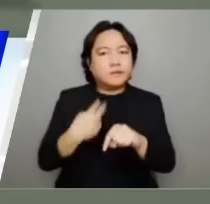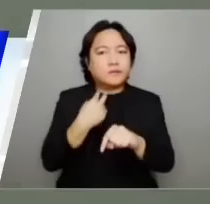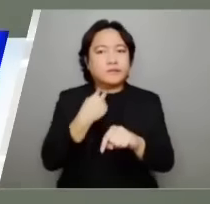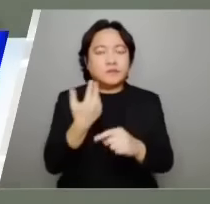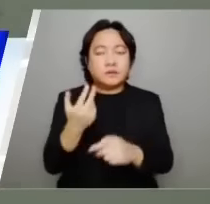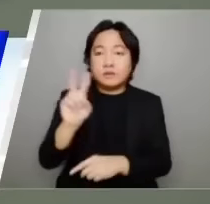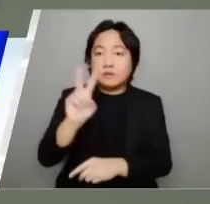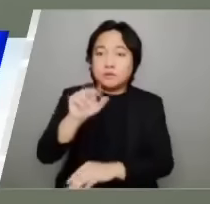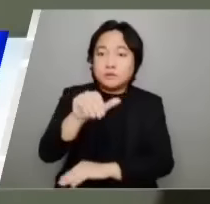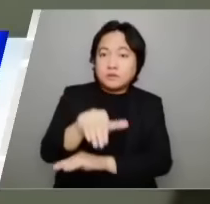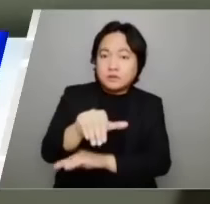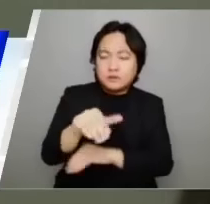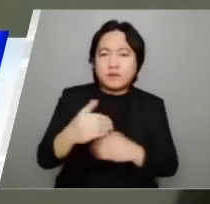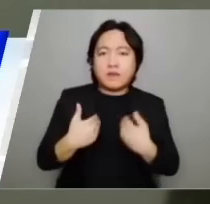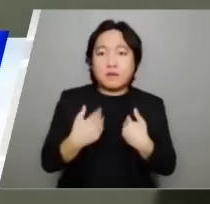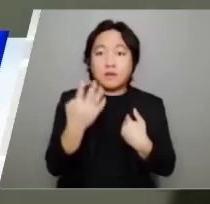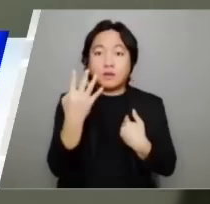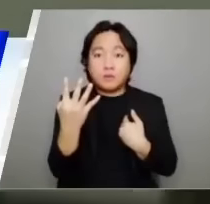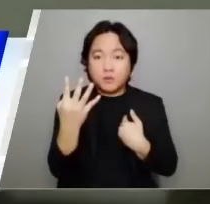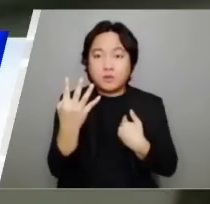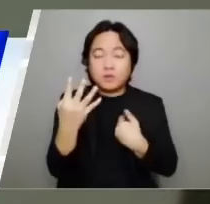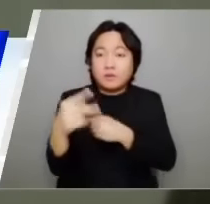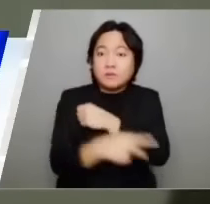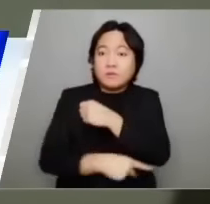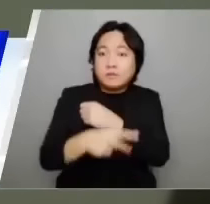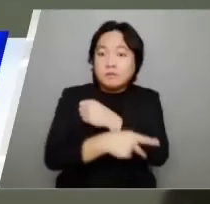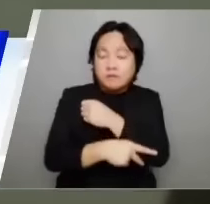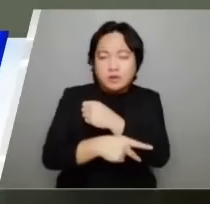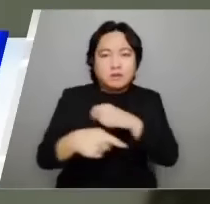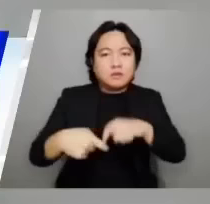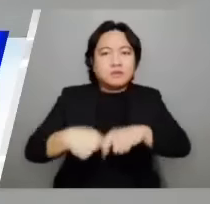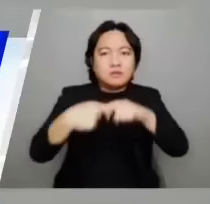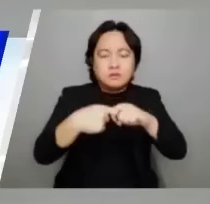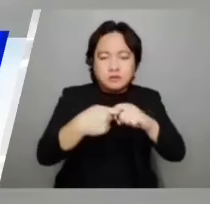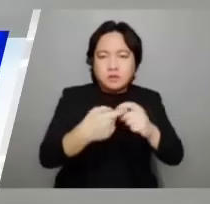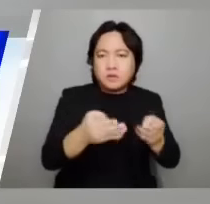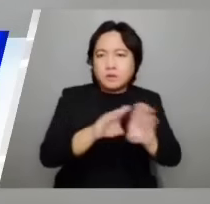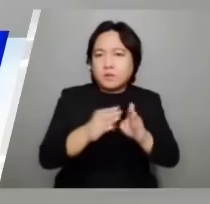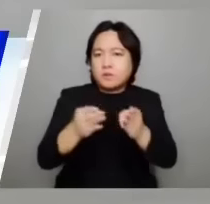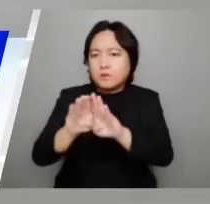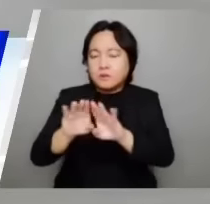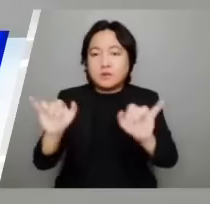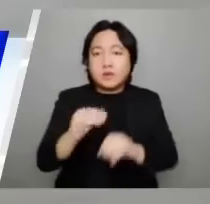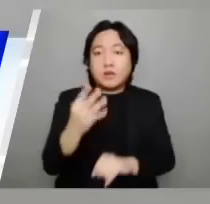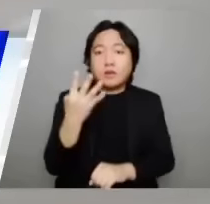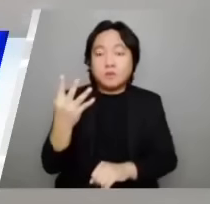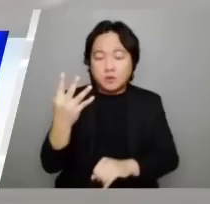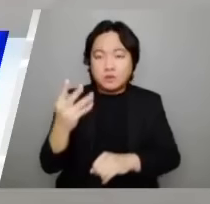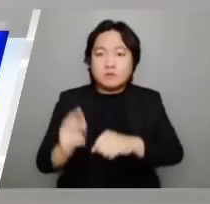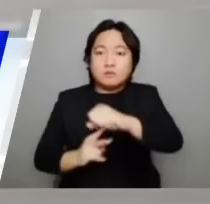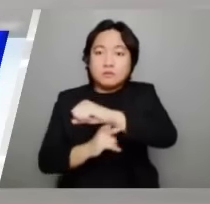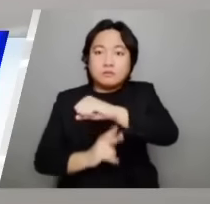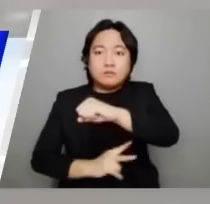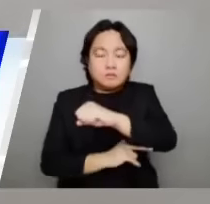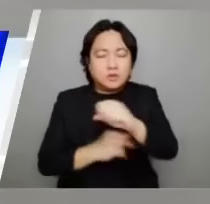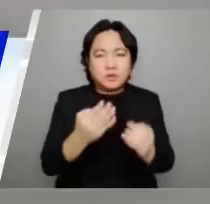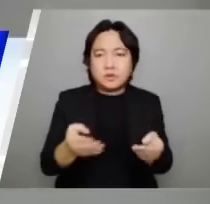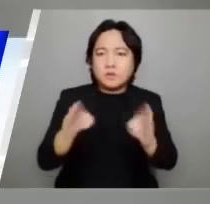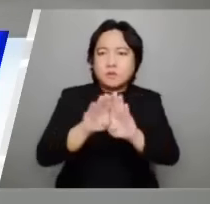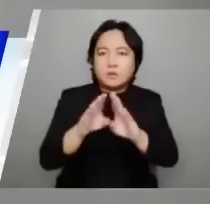major roads na ng probinsya ang hindi na madaanan. Ganon din ang apat na tulay. Mula sa Bawan hanggang Batangas Port lamang ang road network